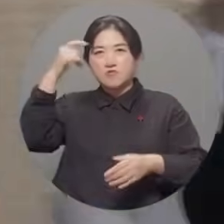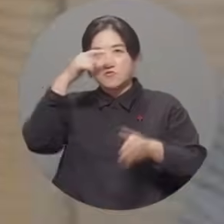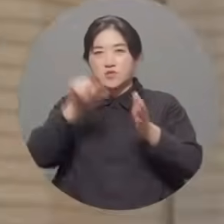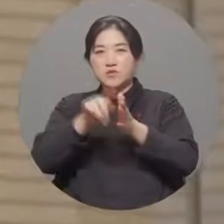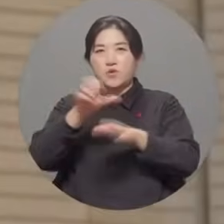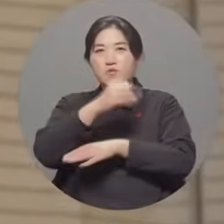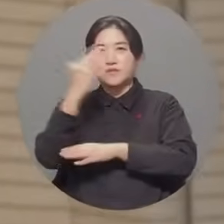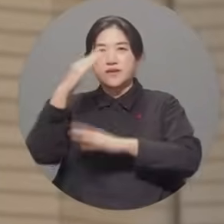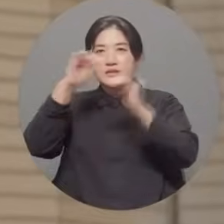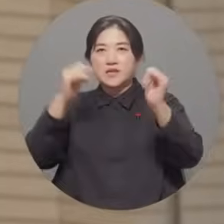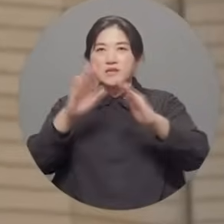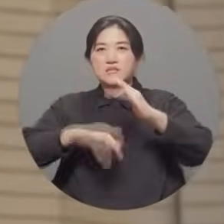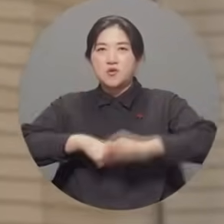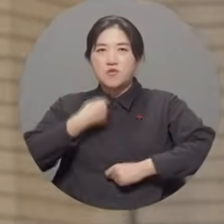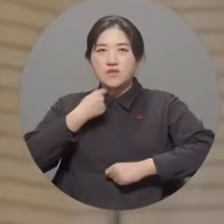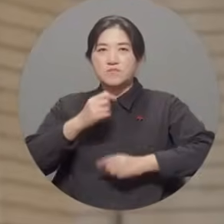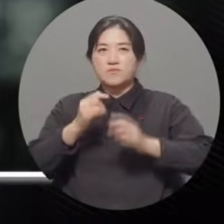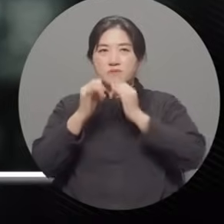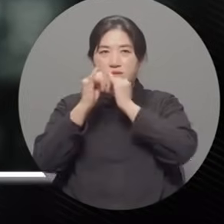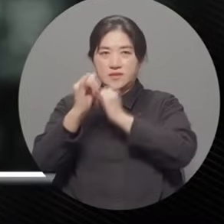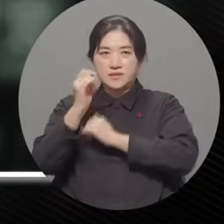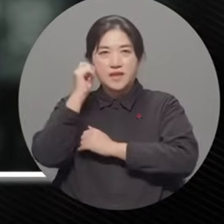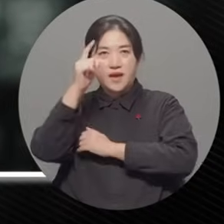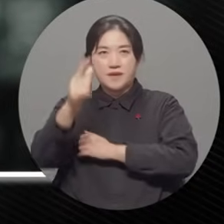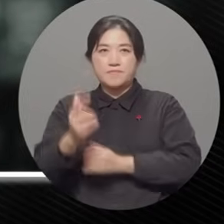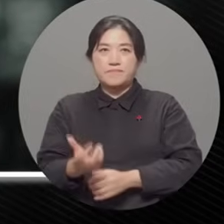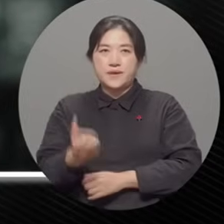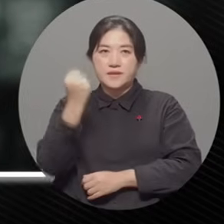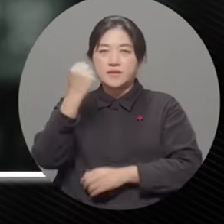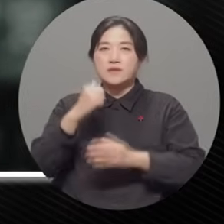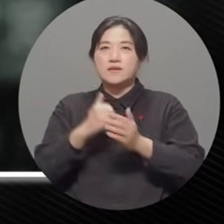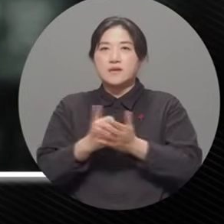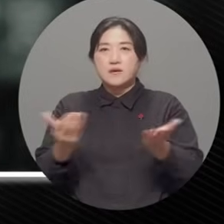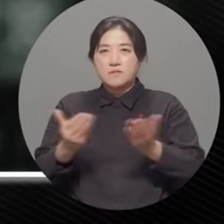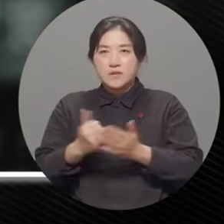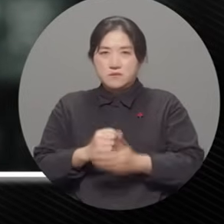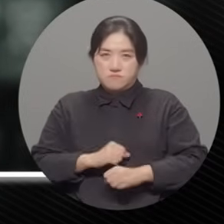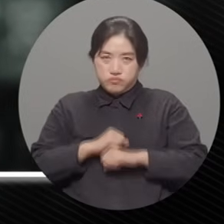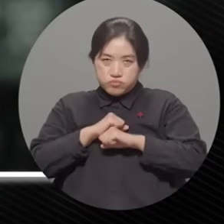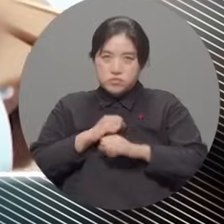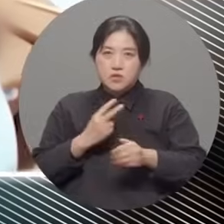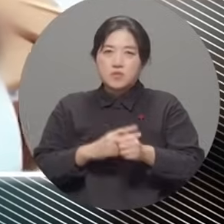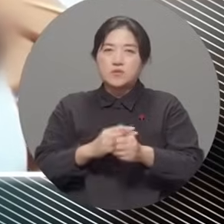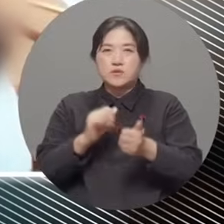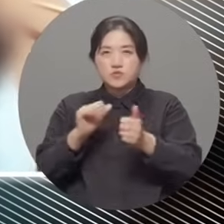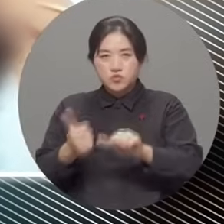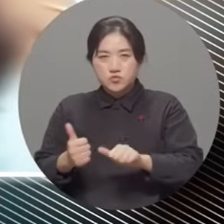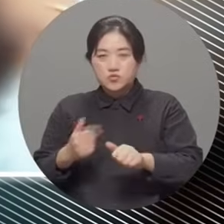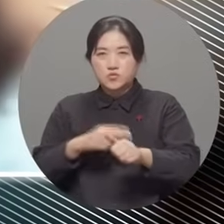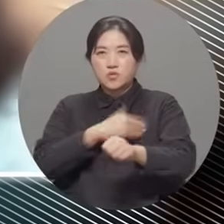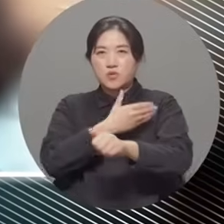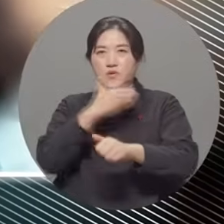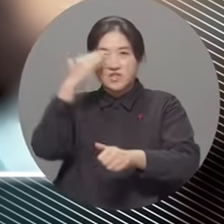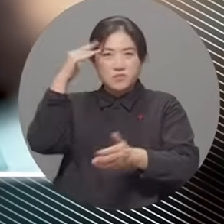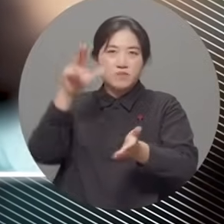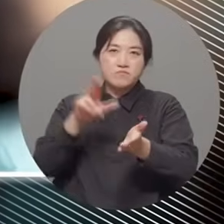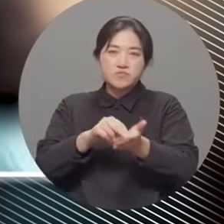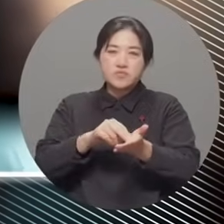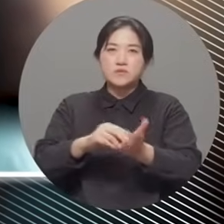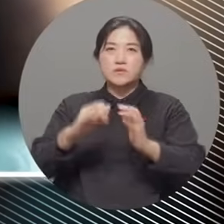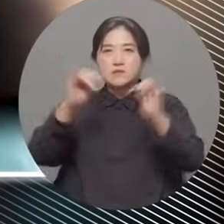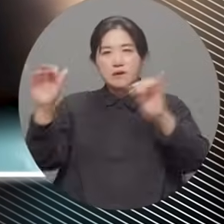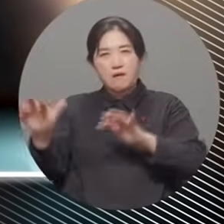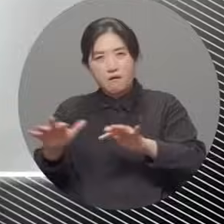사회정의 부문 우수상을 수상했습니다. 해당 보도는 업무상 스트레스로 인한 교사들의 죽음과 교권 침해 문제를